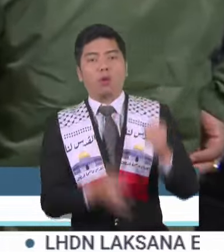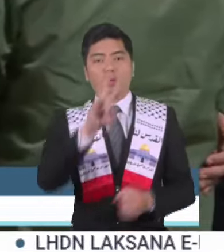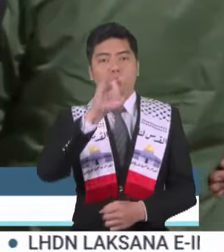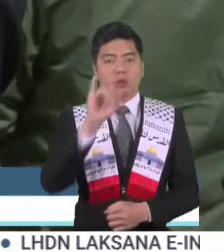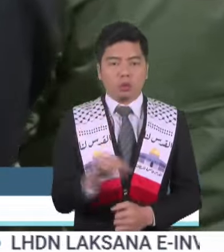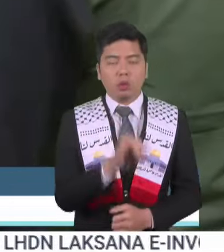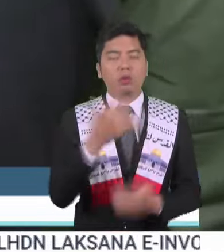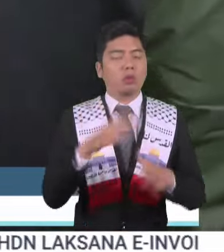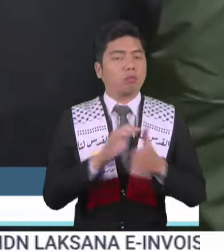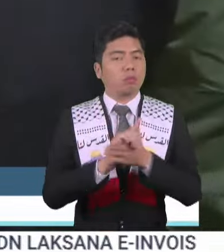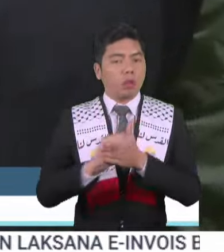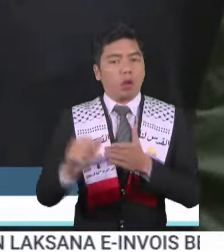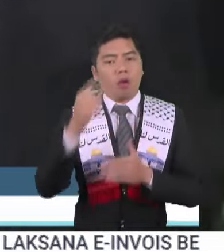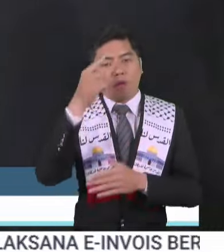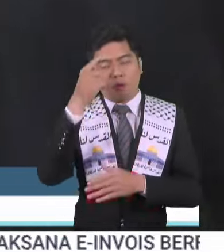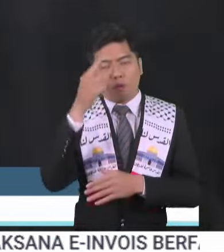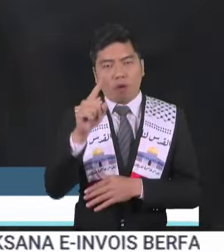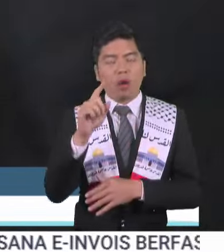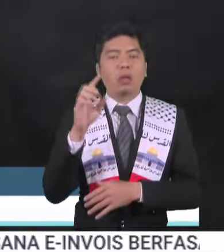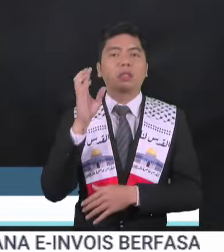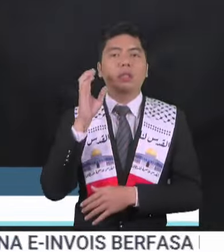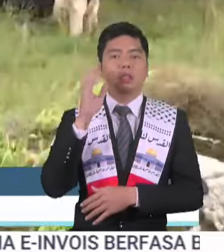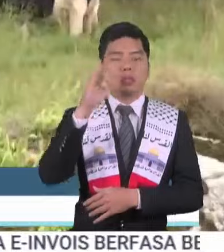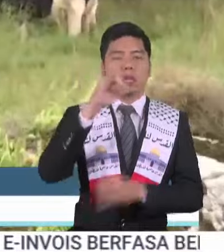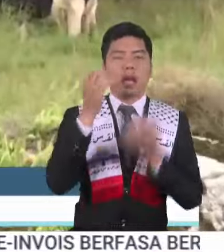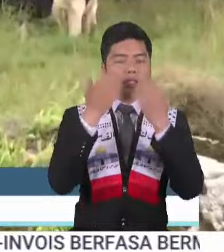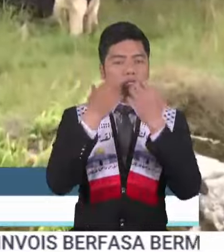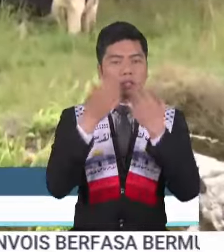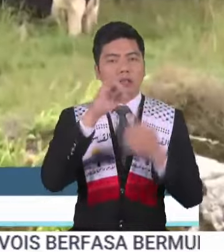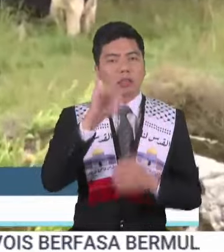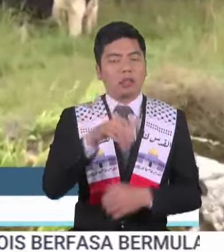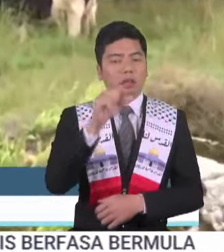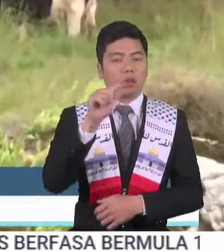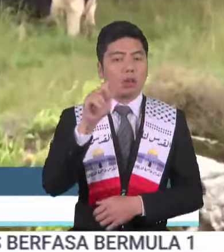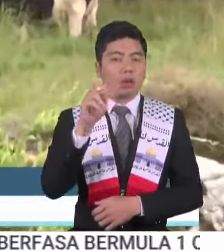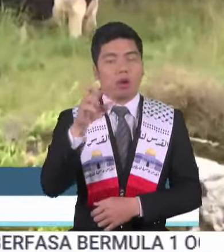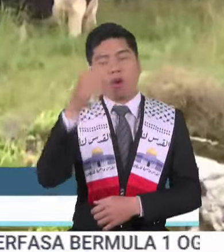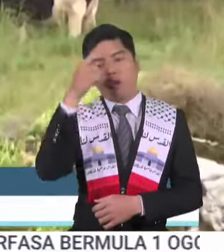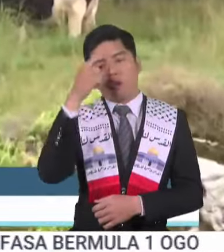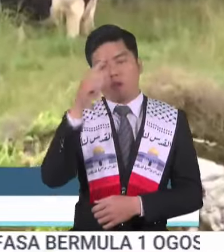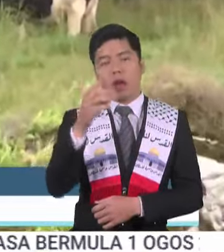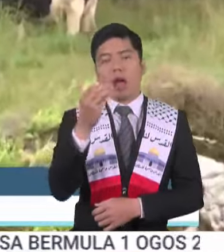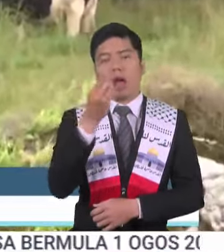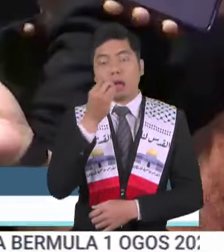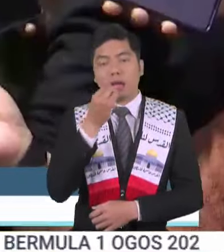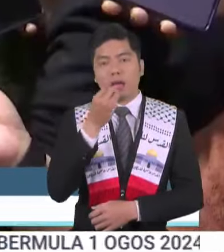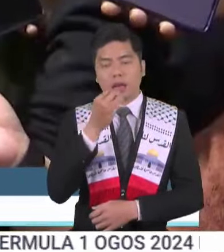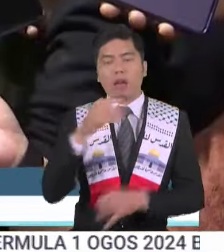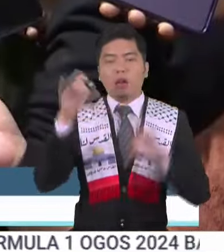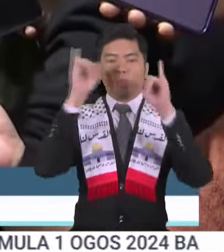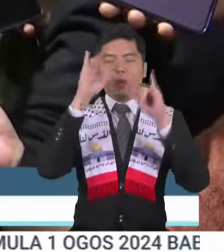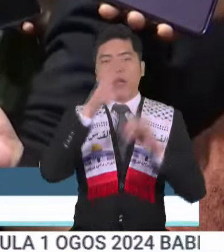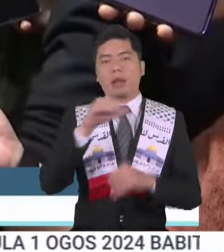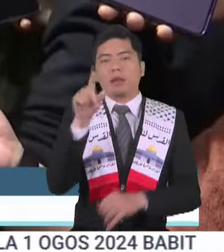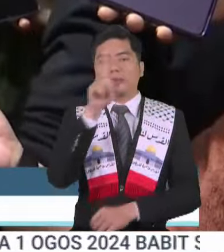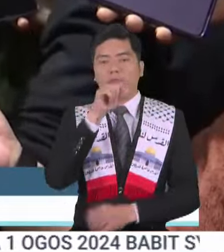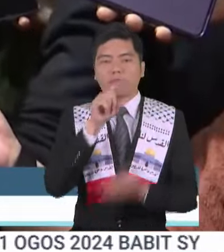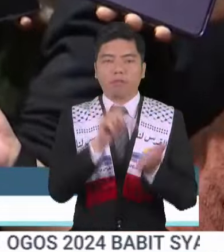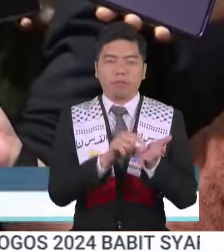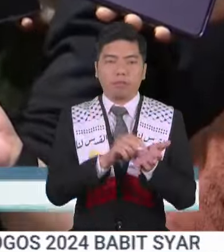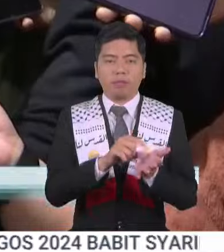ringgit disalur untuk penanaman jagung biji rindisuk yang menjadi makanan lembu tenusu dan ayam. Bagi tahun